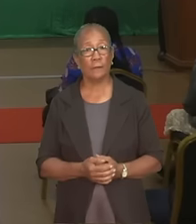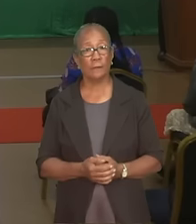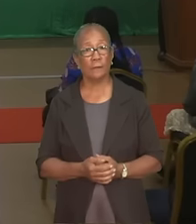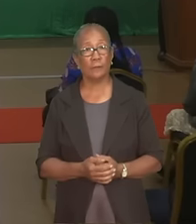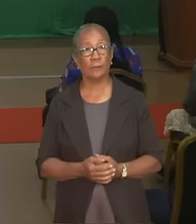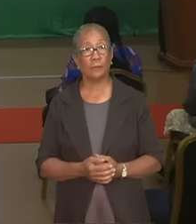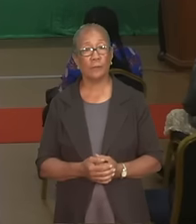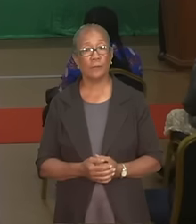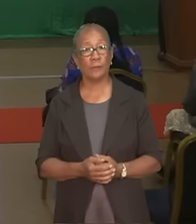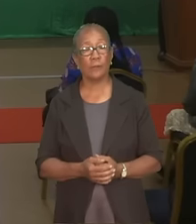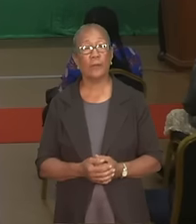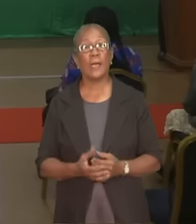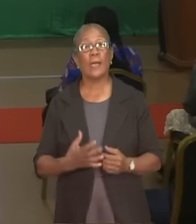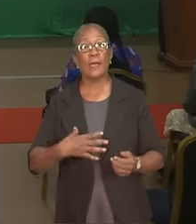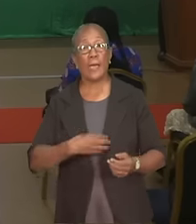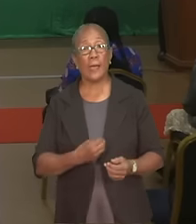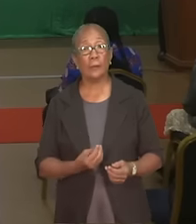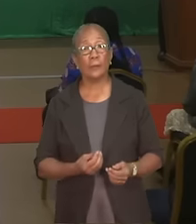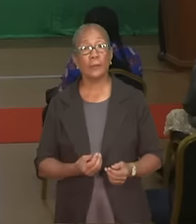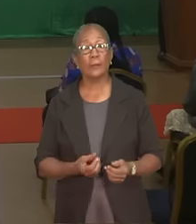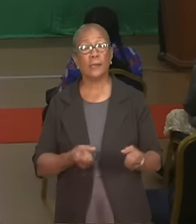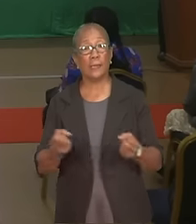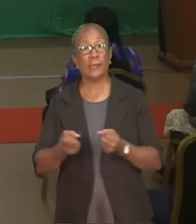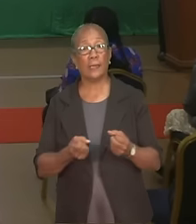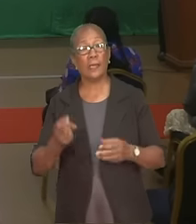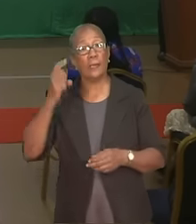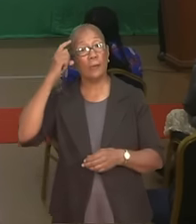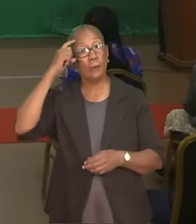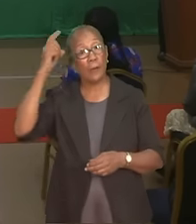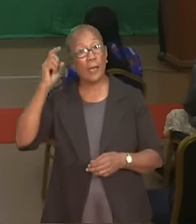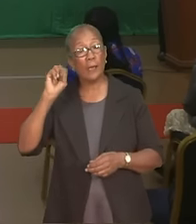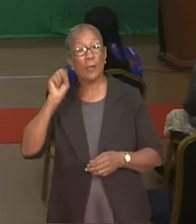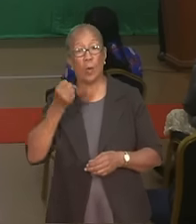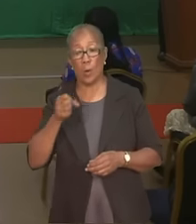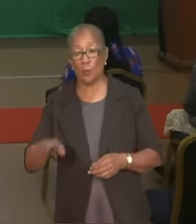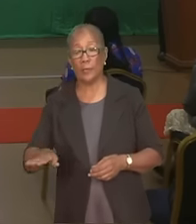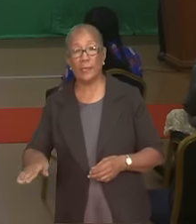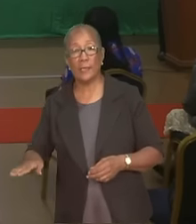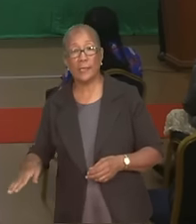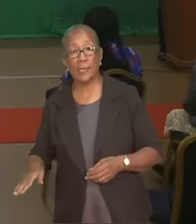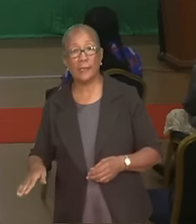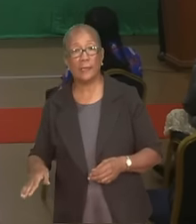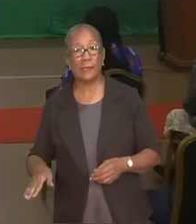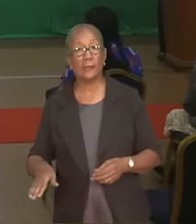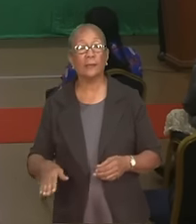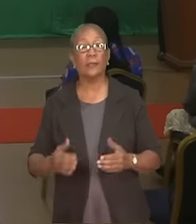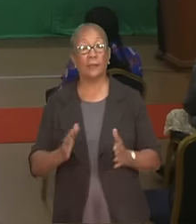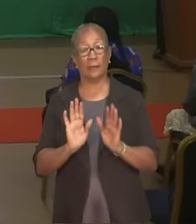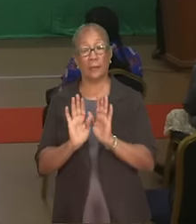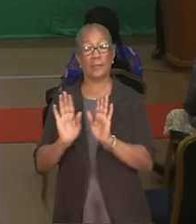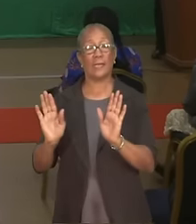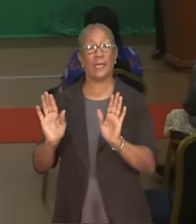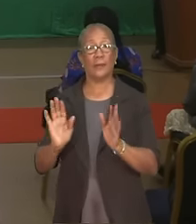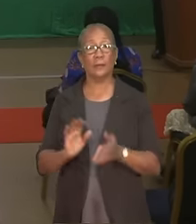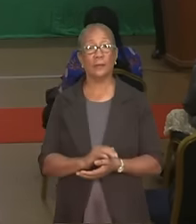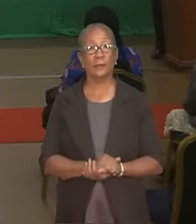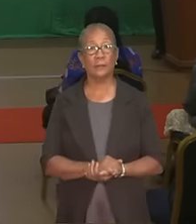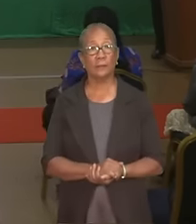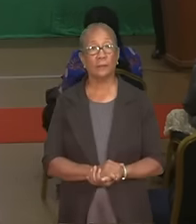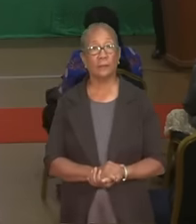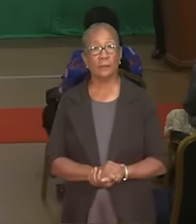vraag concreet is, hoe heeft de regering een plan om de kinderen en jongeren beter te beschermen en de nodige hulp te bieden?